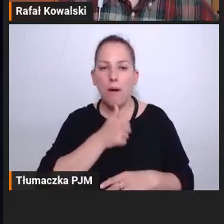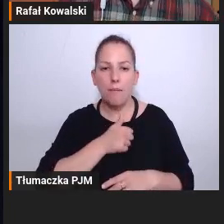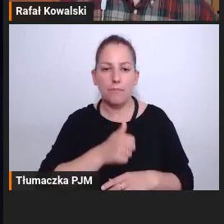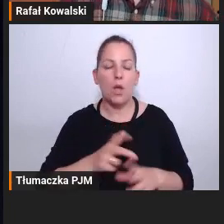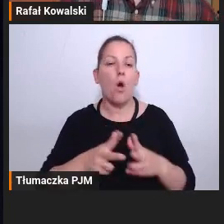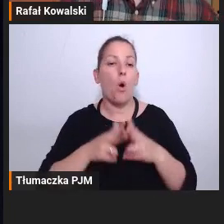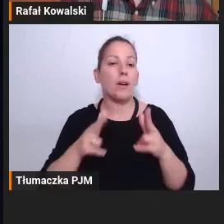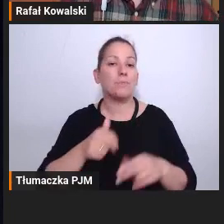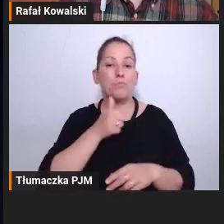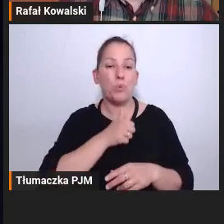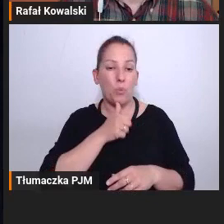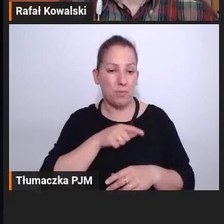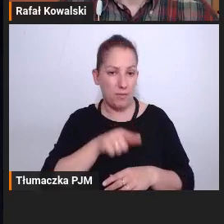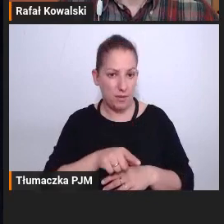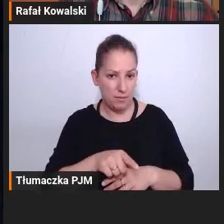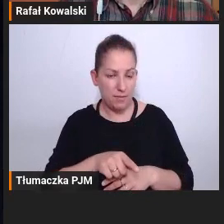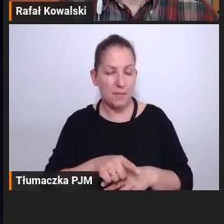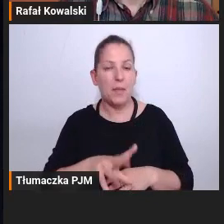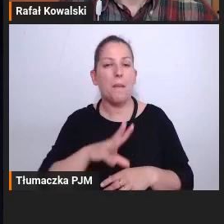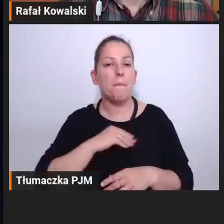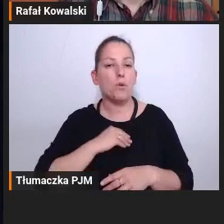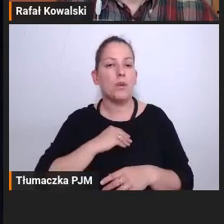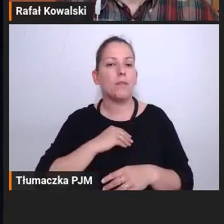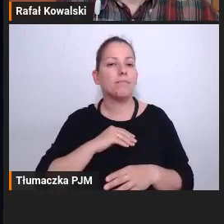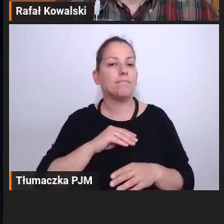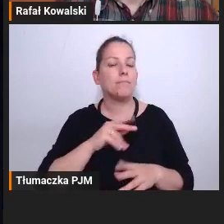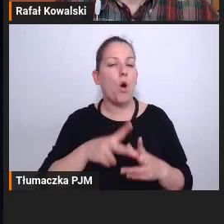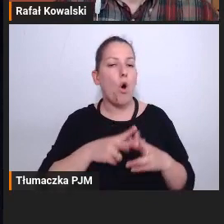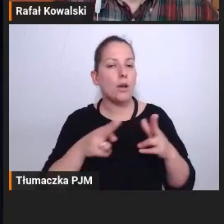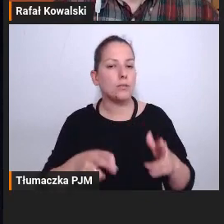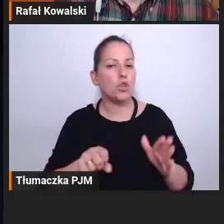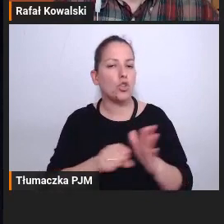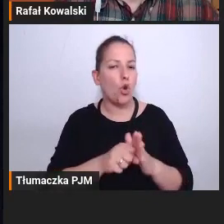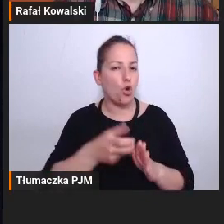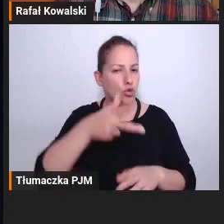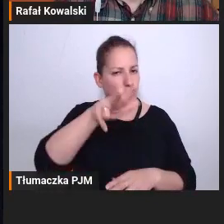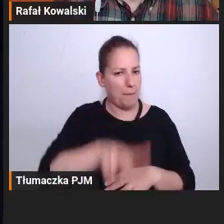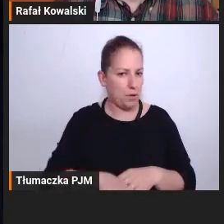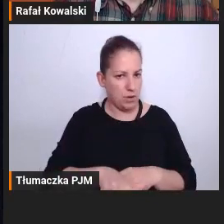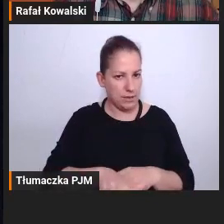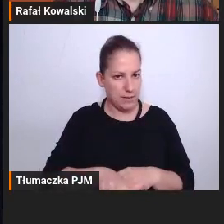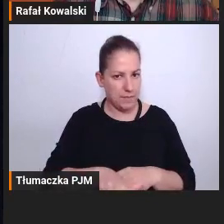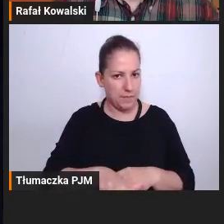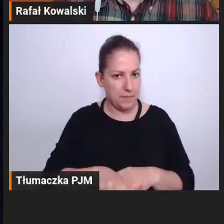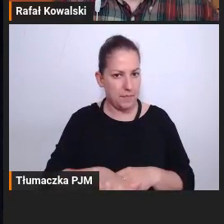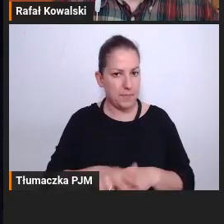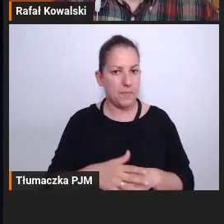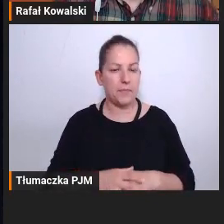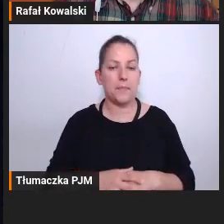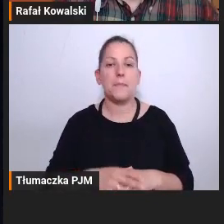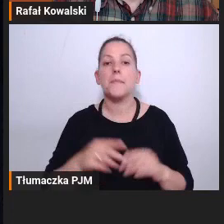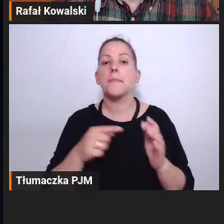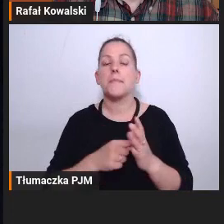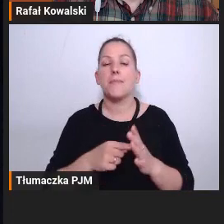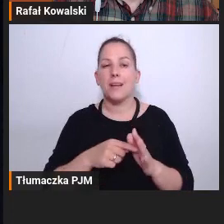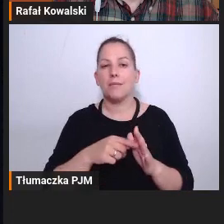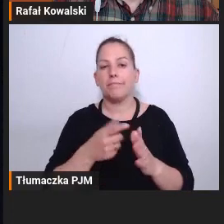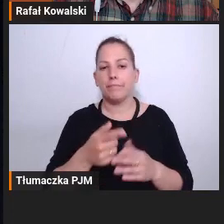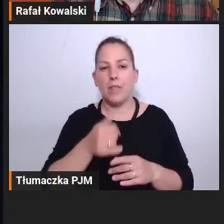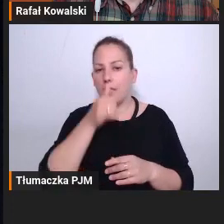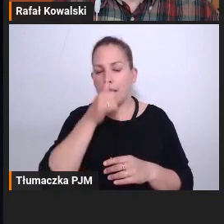okres próbny mogła być zawierana na okres do 3 miesięcy. I co do zasady nie mogła